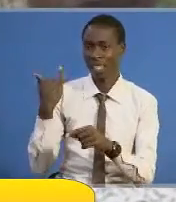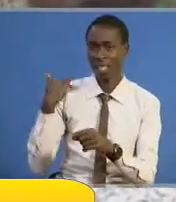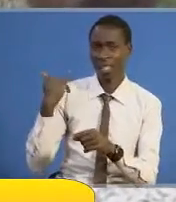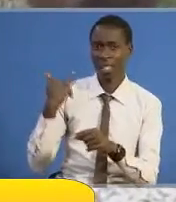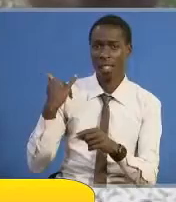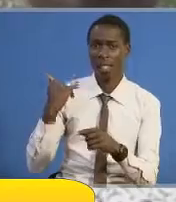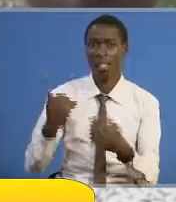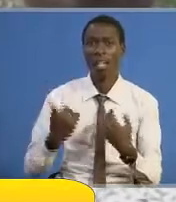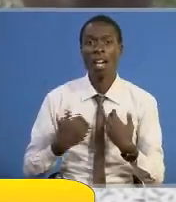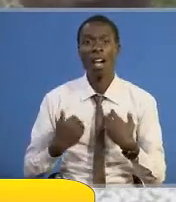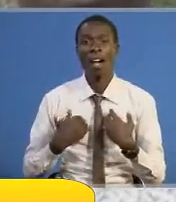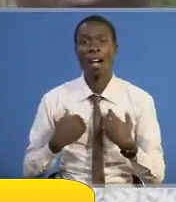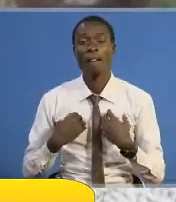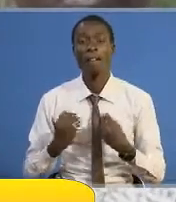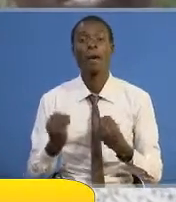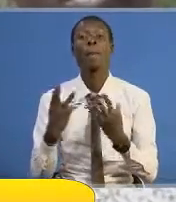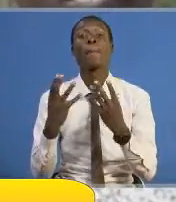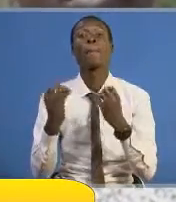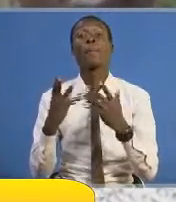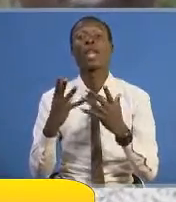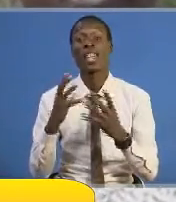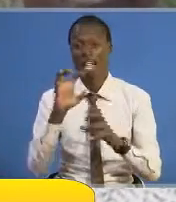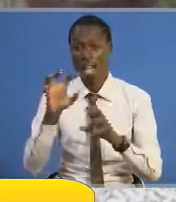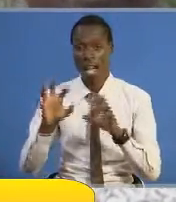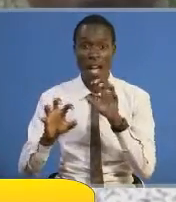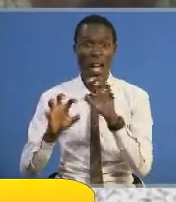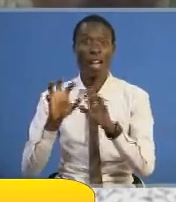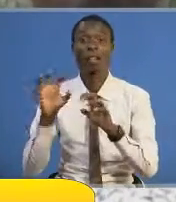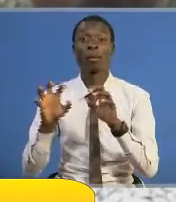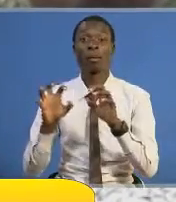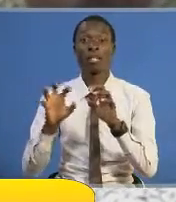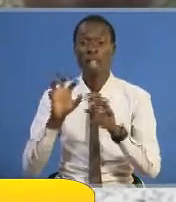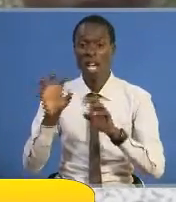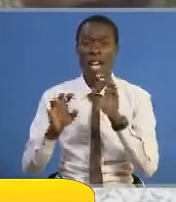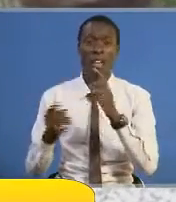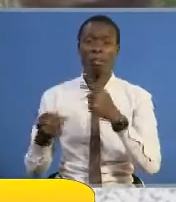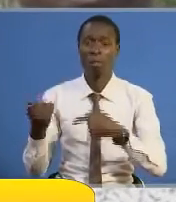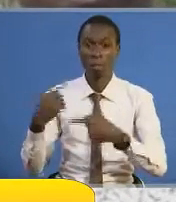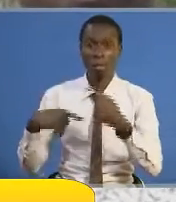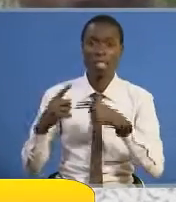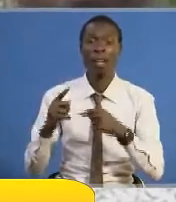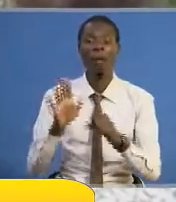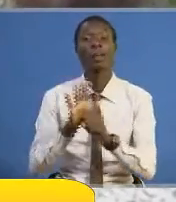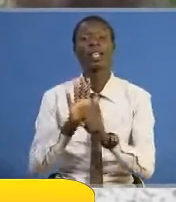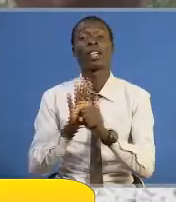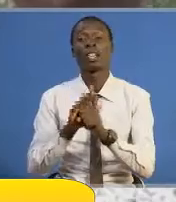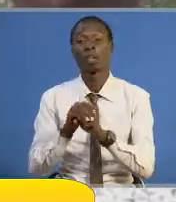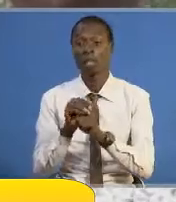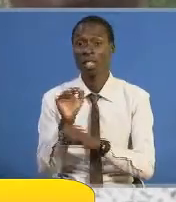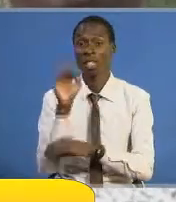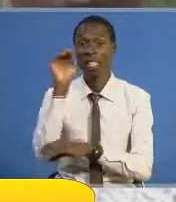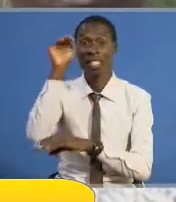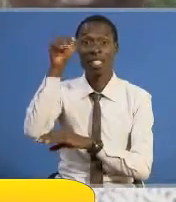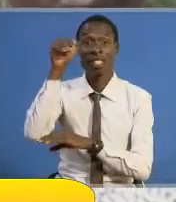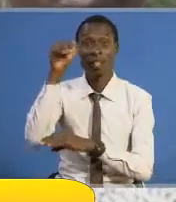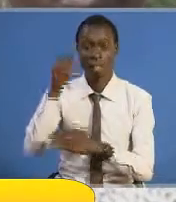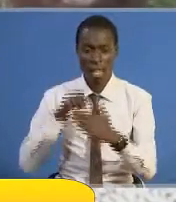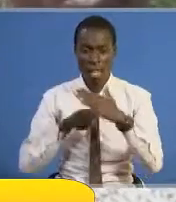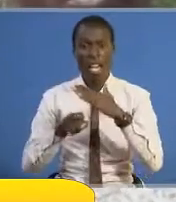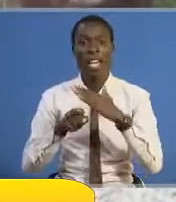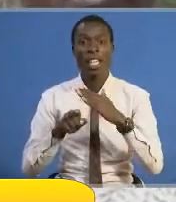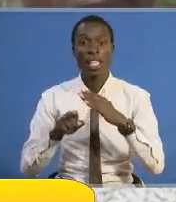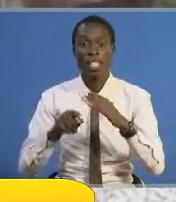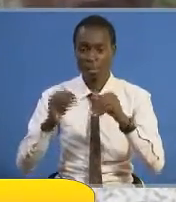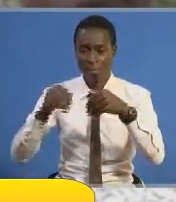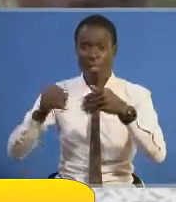kumekuwa tena na influx ya wanyama. Wanyama wamekuja kwa wingi, ngamia, na wameingia katika